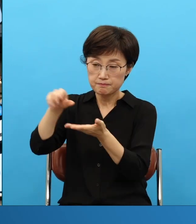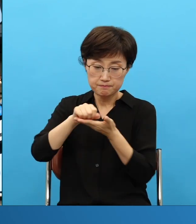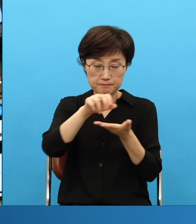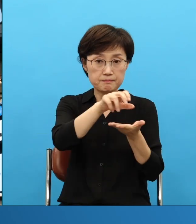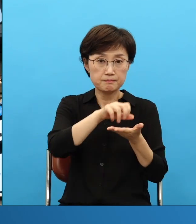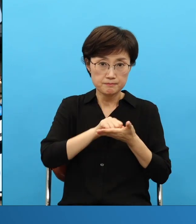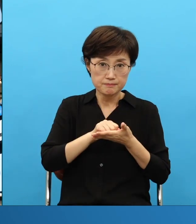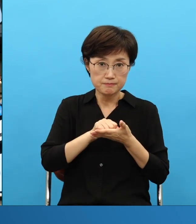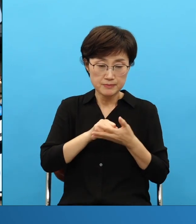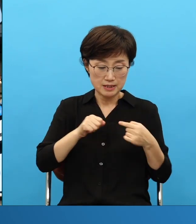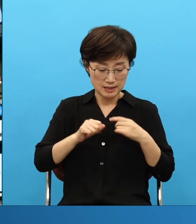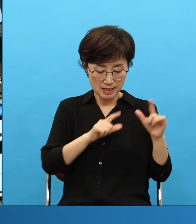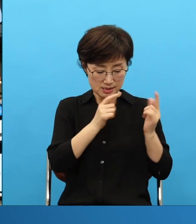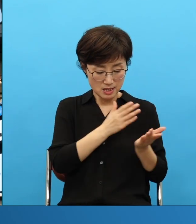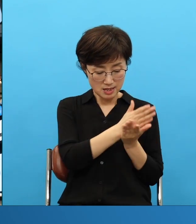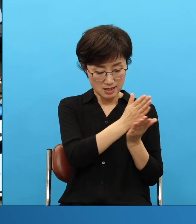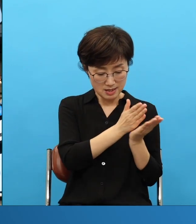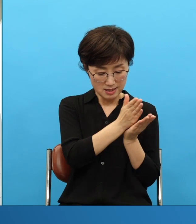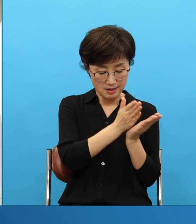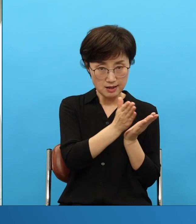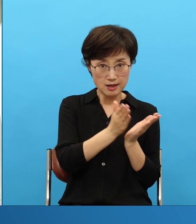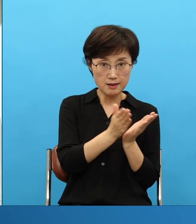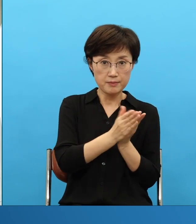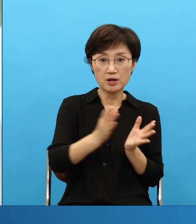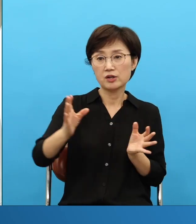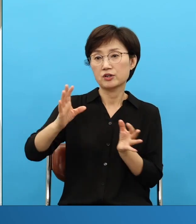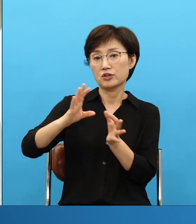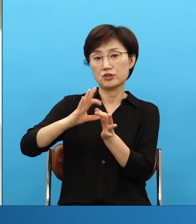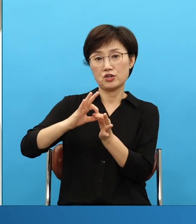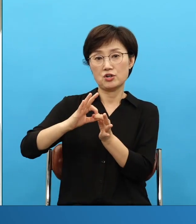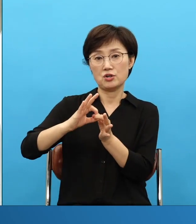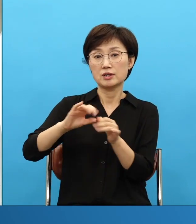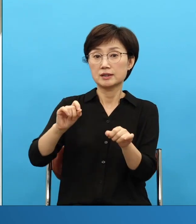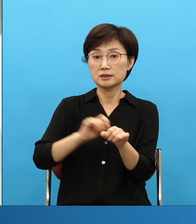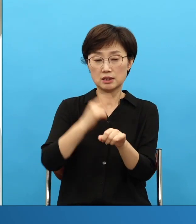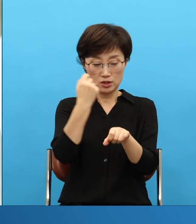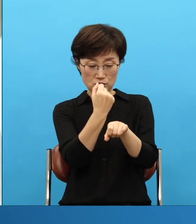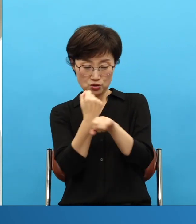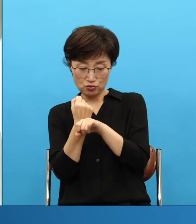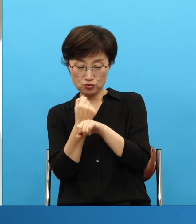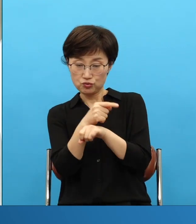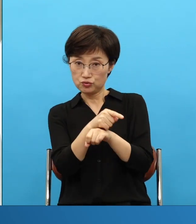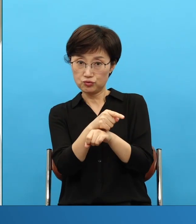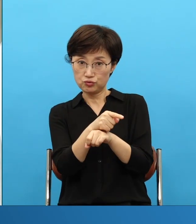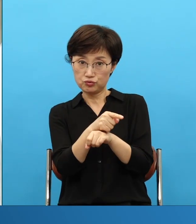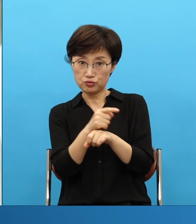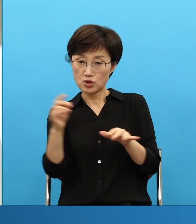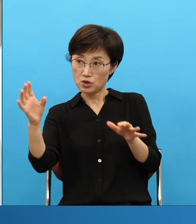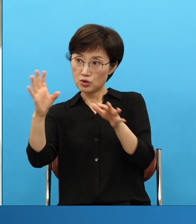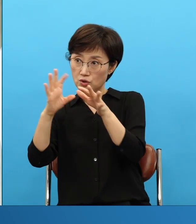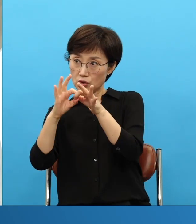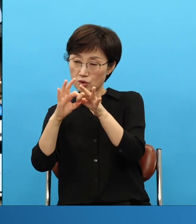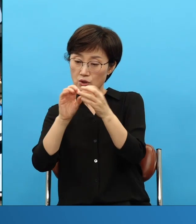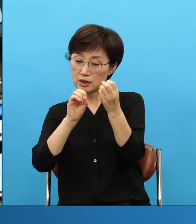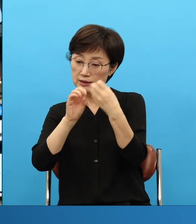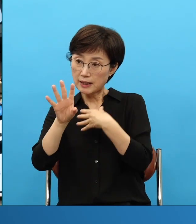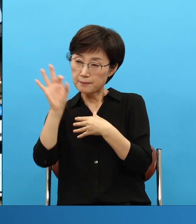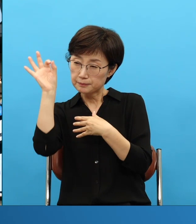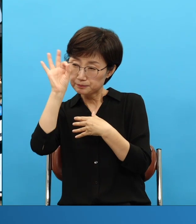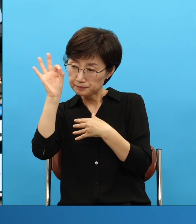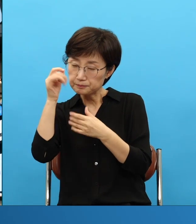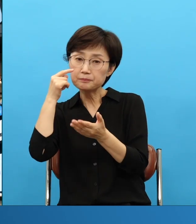제 삶의 모든 분야, 그리고 특히 연구 분야에 대해서 답을 찾고,